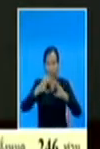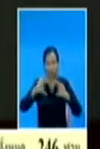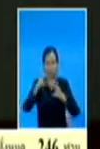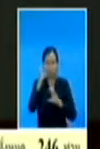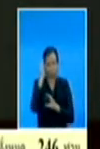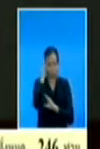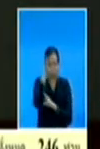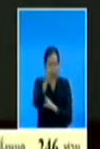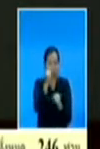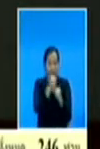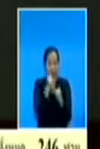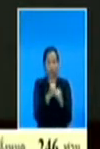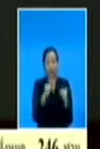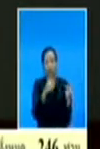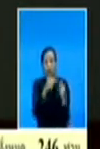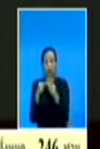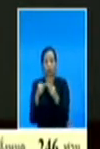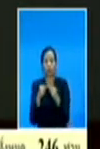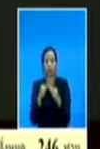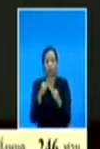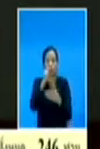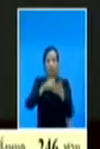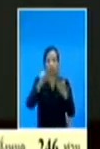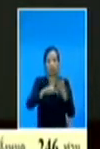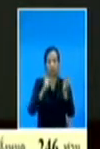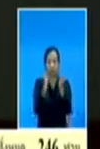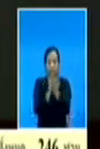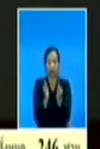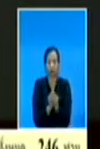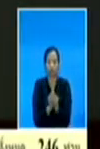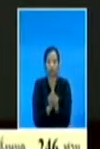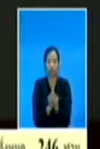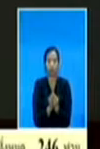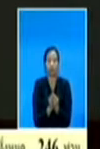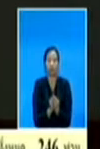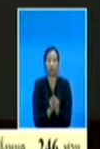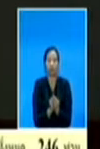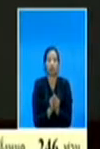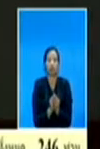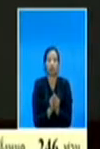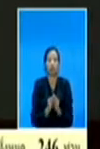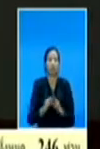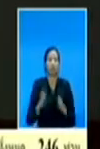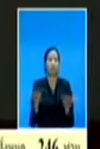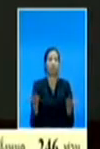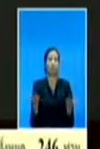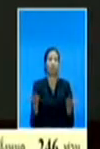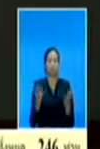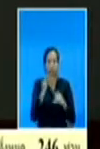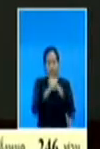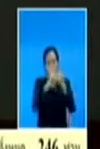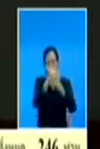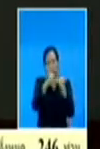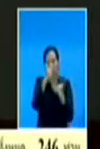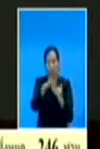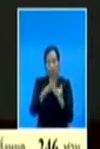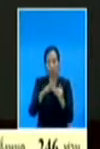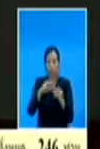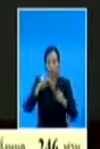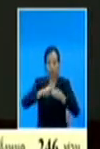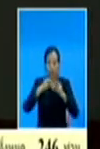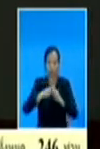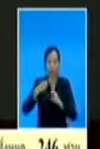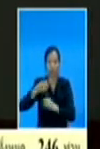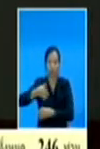ต่อไม่ใช่ว่าหน้ากลับเข้ามาเรื่องคะแนนเสียงกันอีกมันก็เกิดไม่ได้อีกปัญหากลับที่เดิมทั้งหมดนั่น